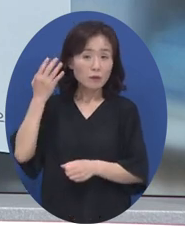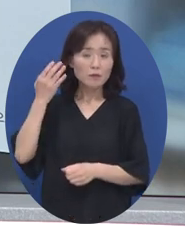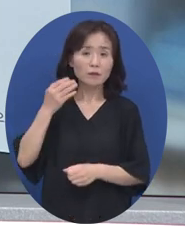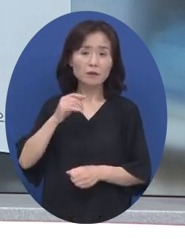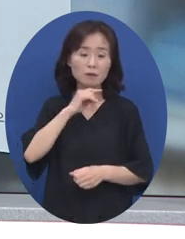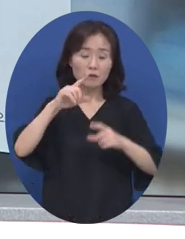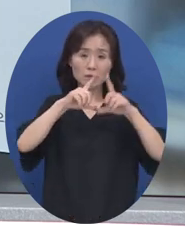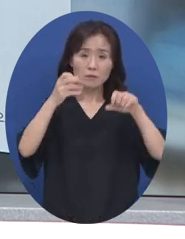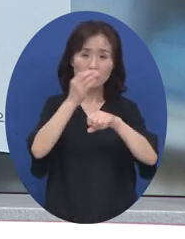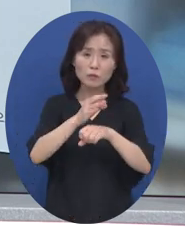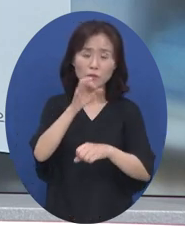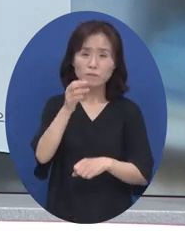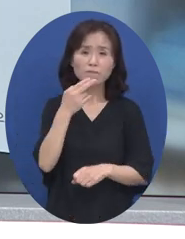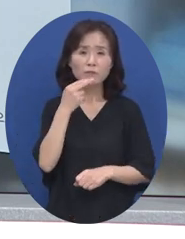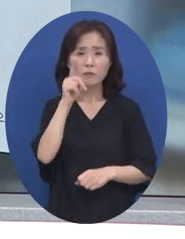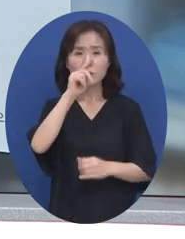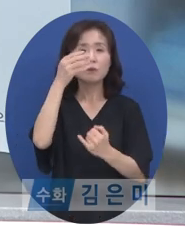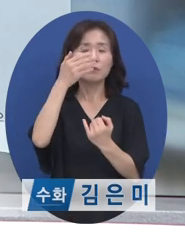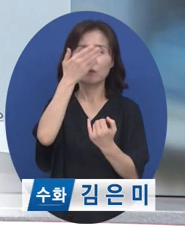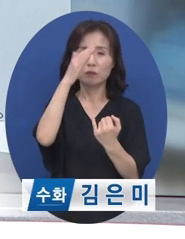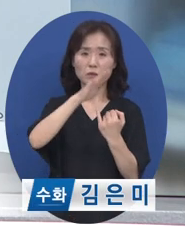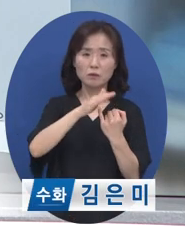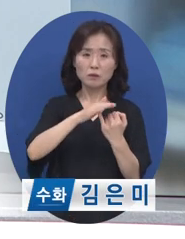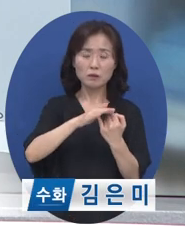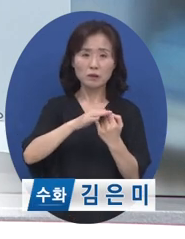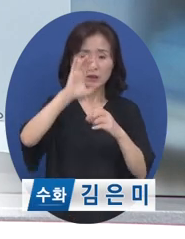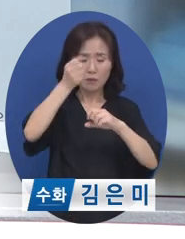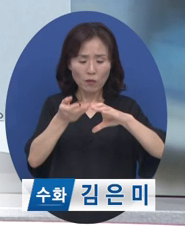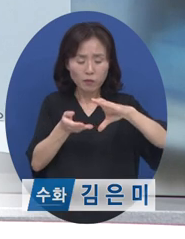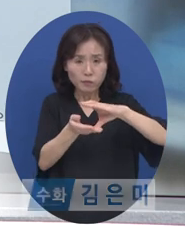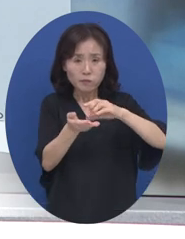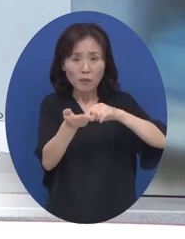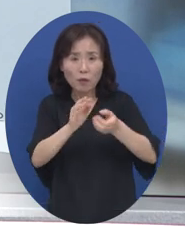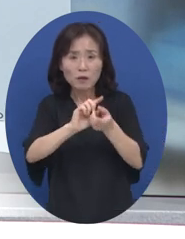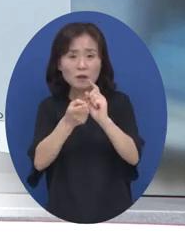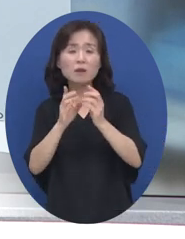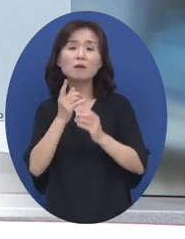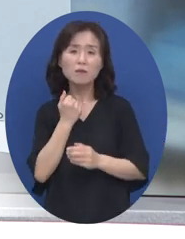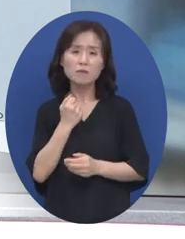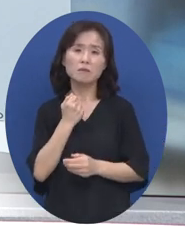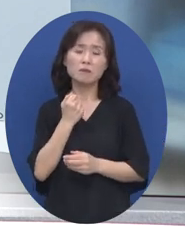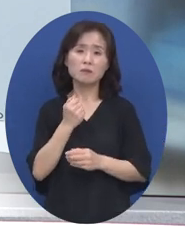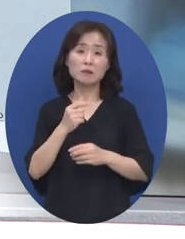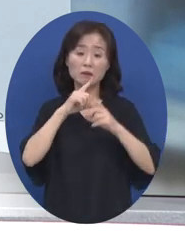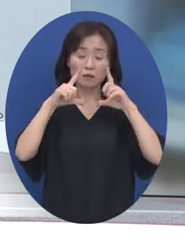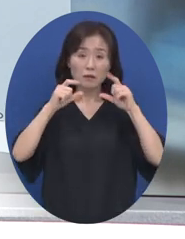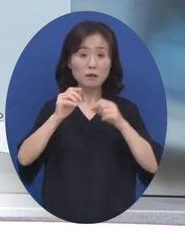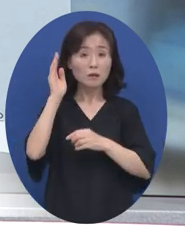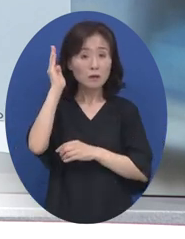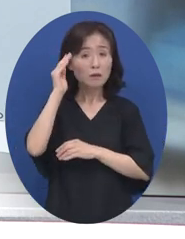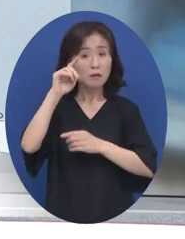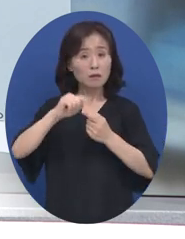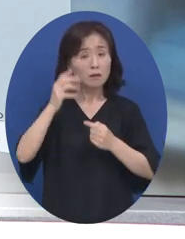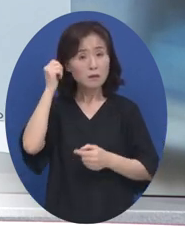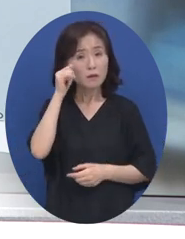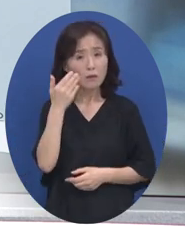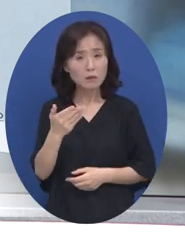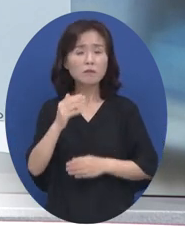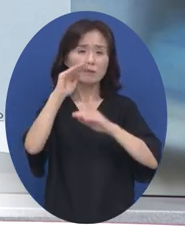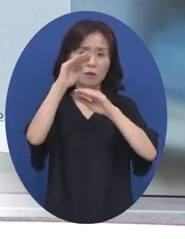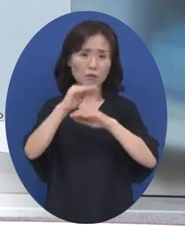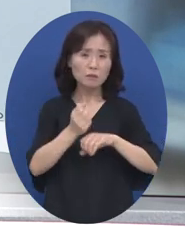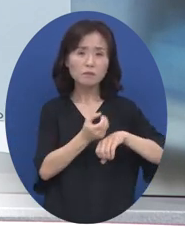몇해전 생리대 살 돈이 없던 한 청소년이 신발 깔창으로 대신했던 이른바 깔창 생리대 사연 기억하시나요?